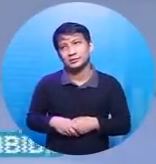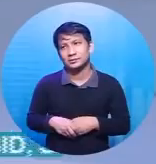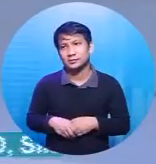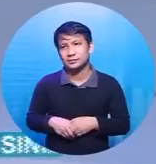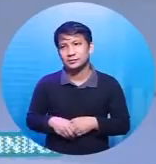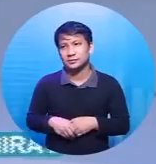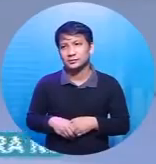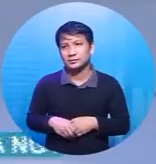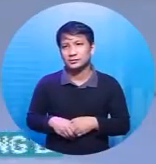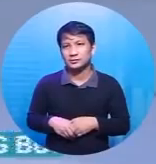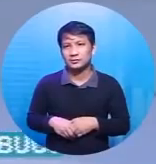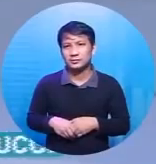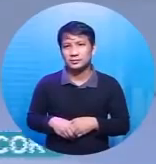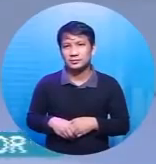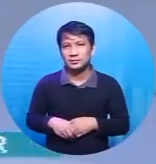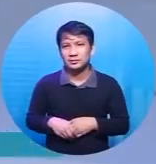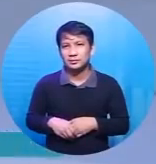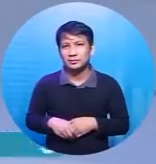Tunog.